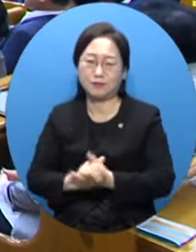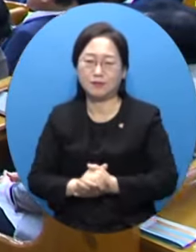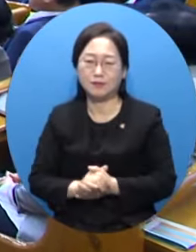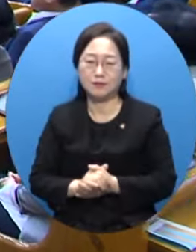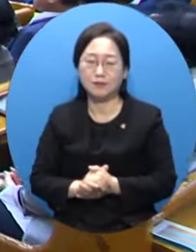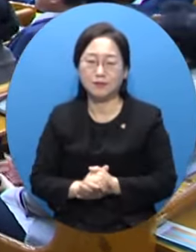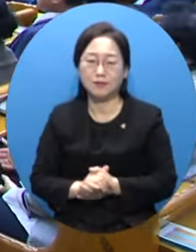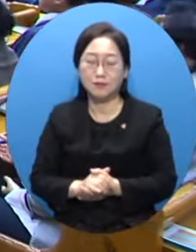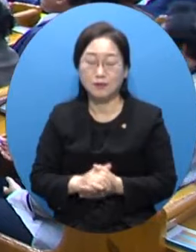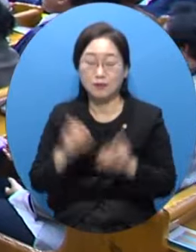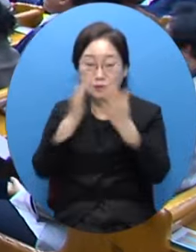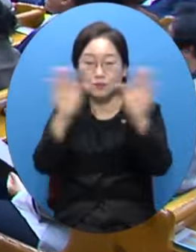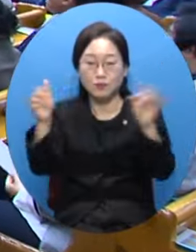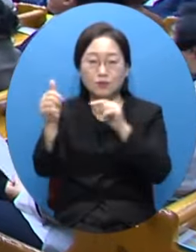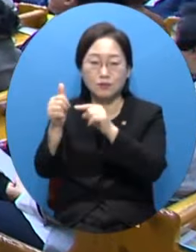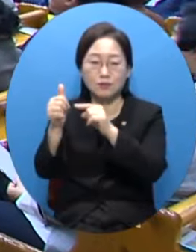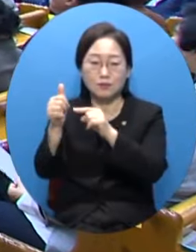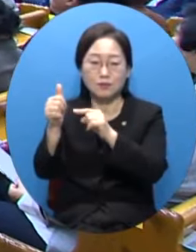모세는